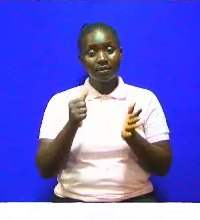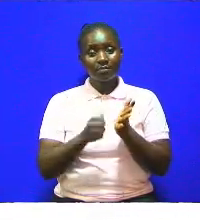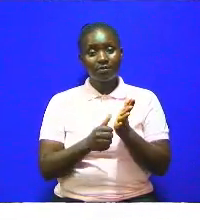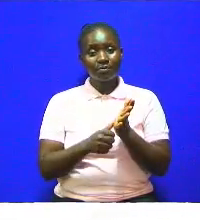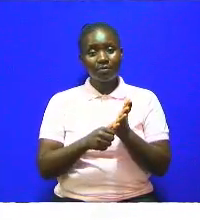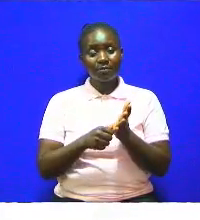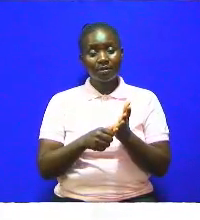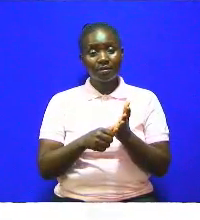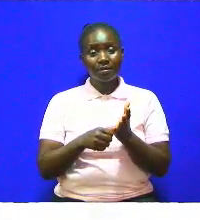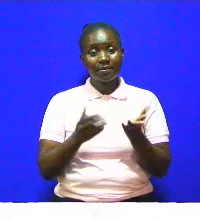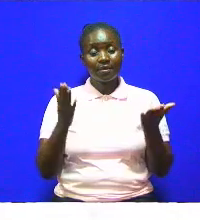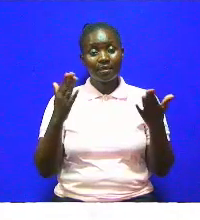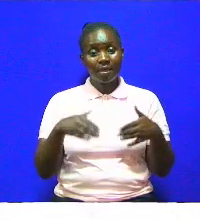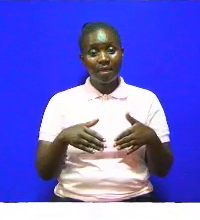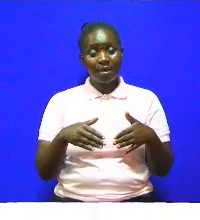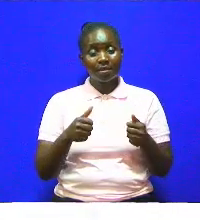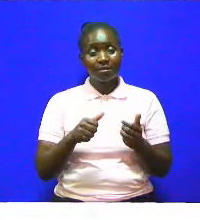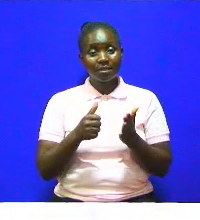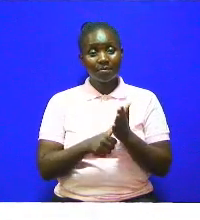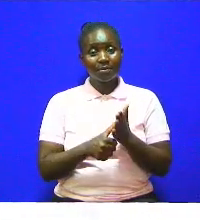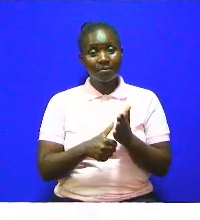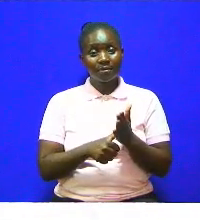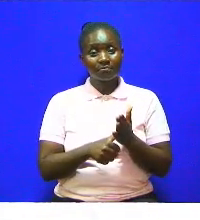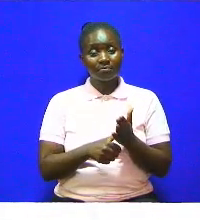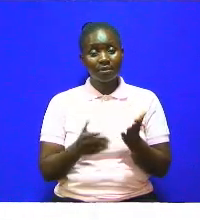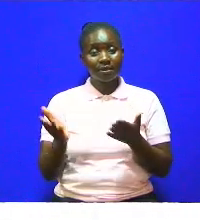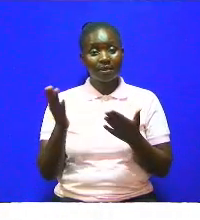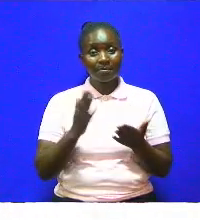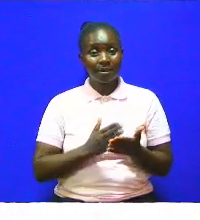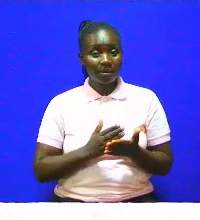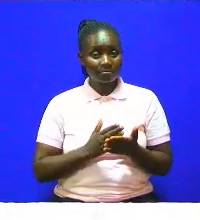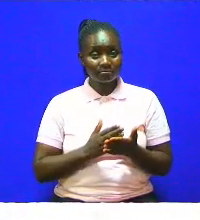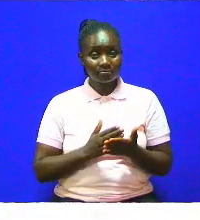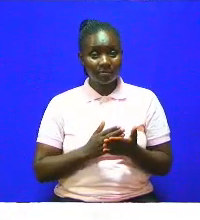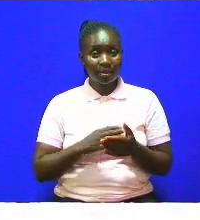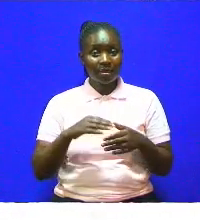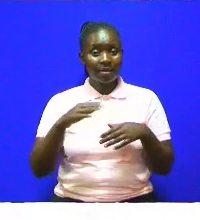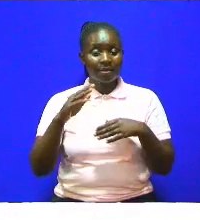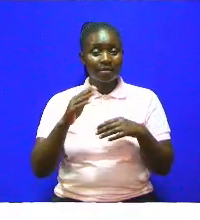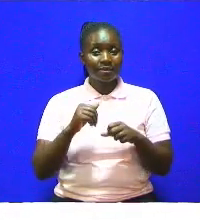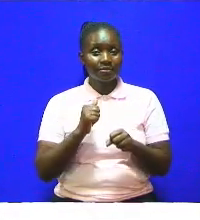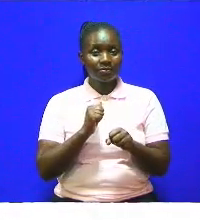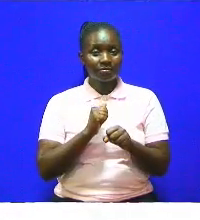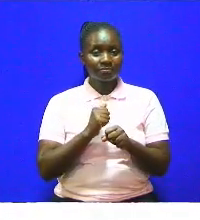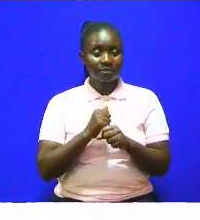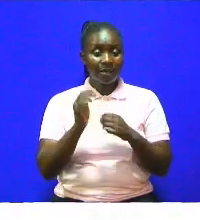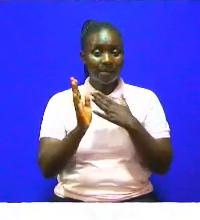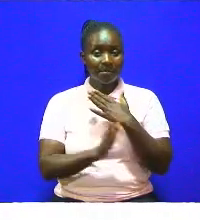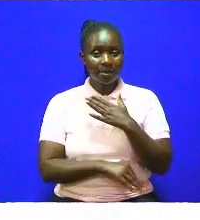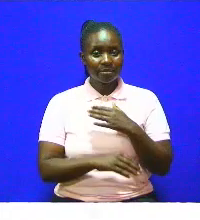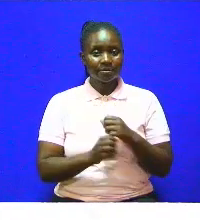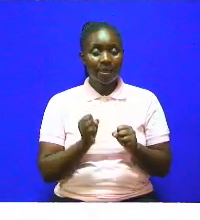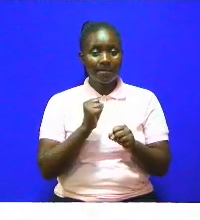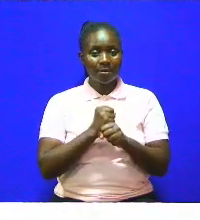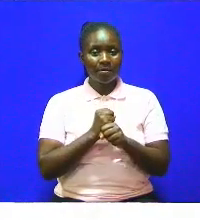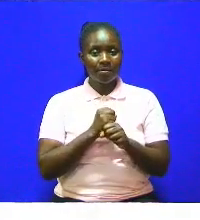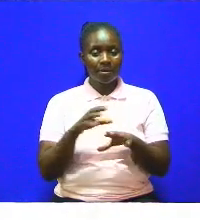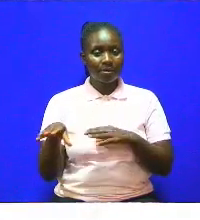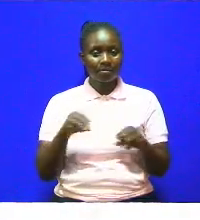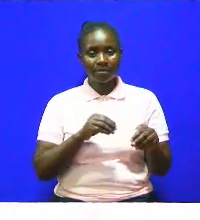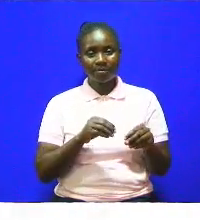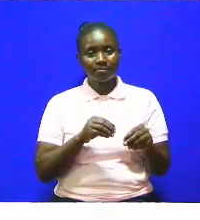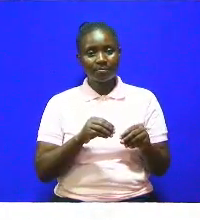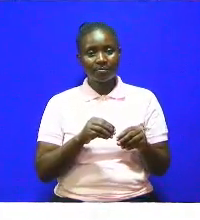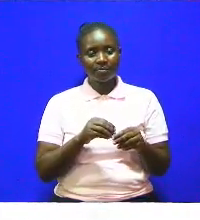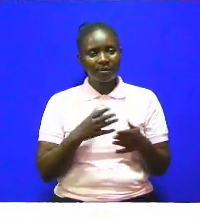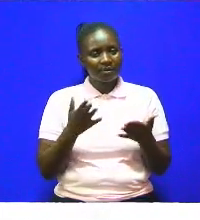transforming ama ndio wakenya pamba tuta wakalete transforming gai gai wacheka salika wakanyira wakanyira sina ndio wakatoya nyire ngi transform